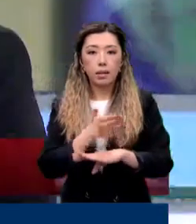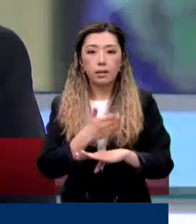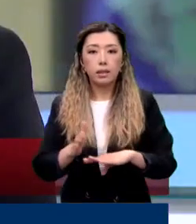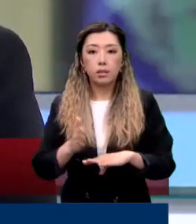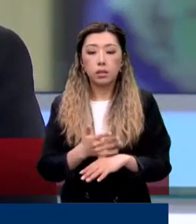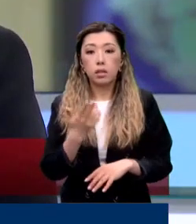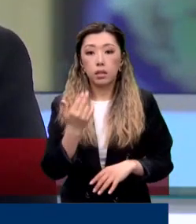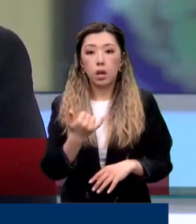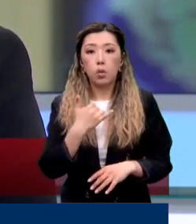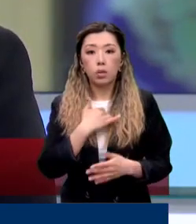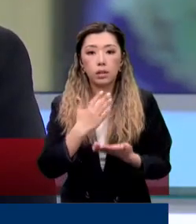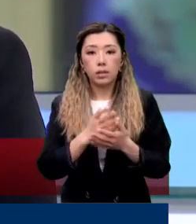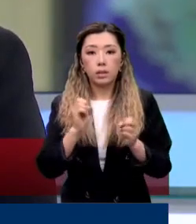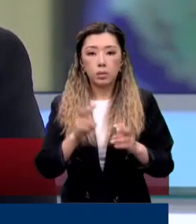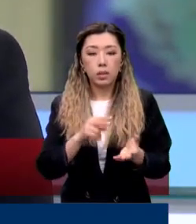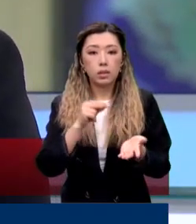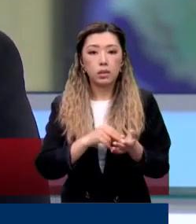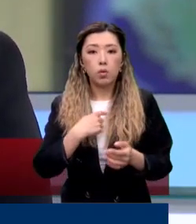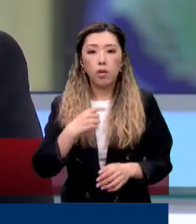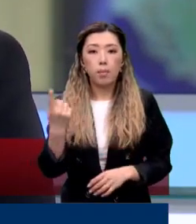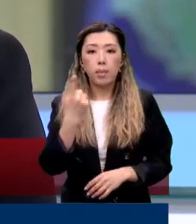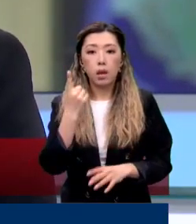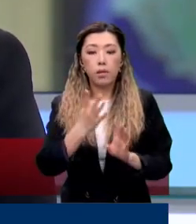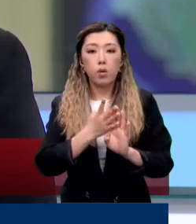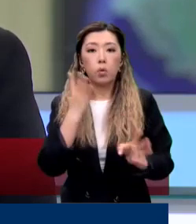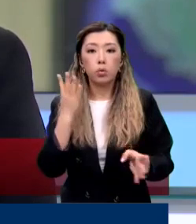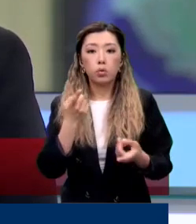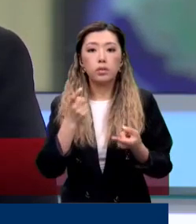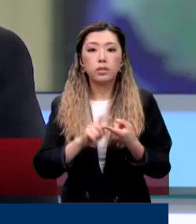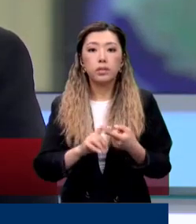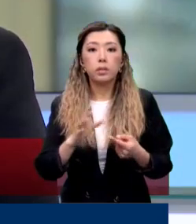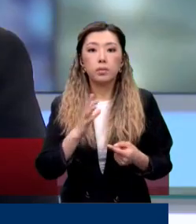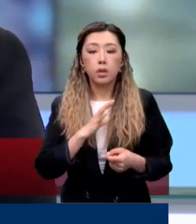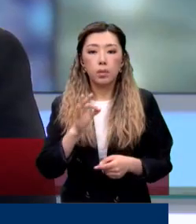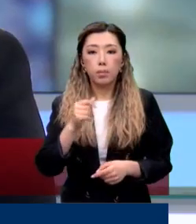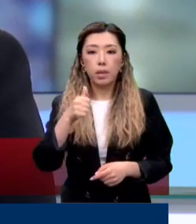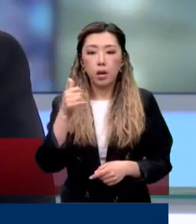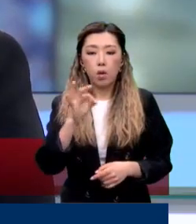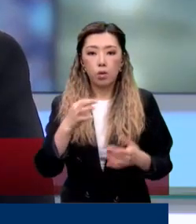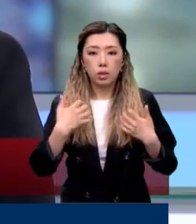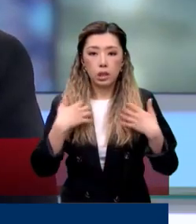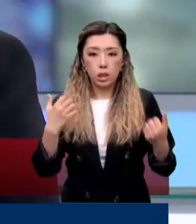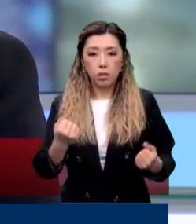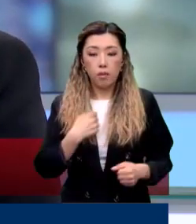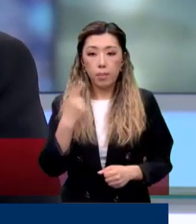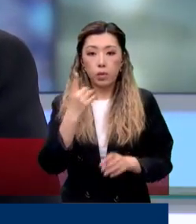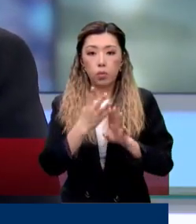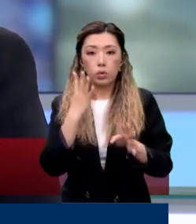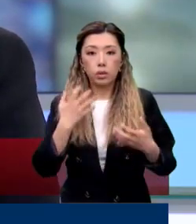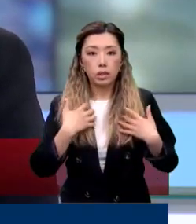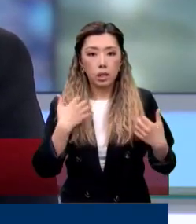то сейчас определяется в первую очередь, это вот то, что вы сказали, в приоритетности здоровья. Почему? Потому